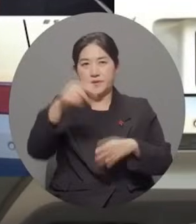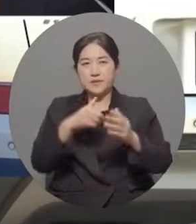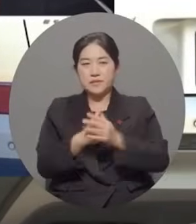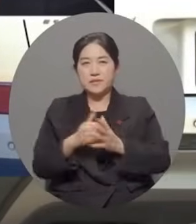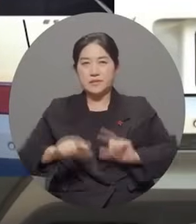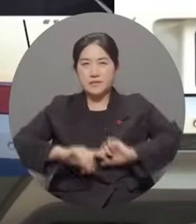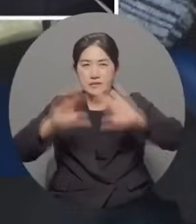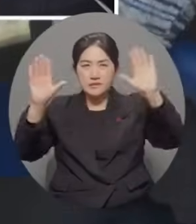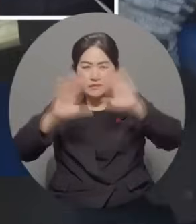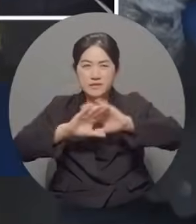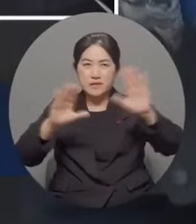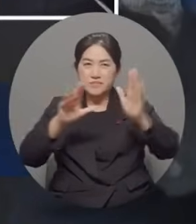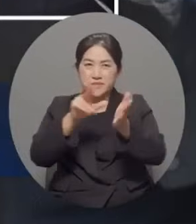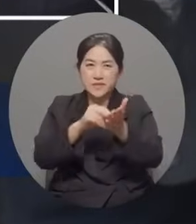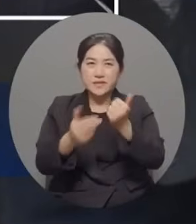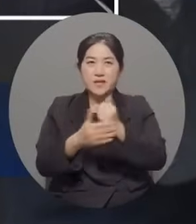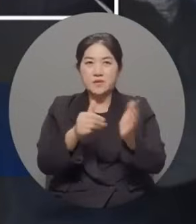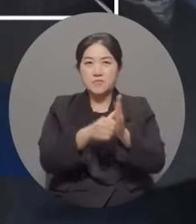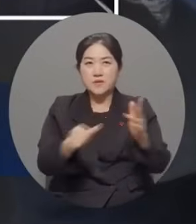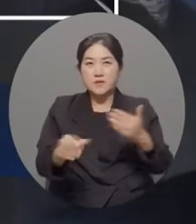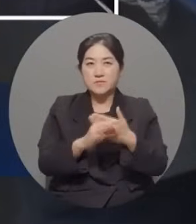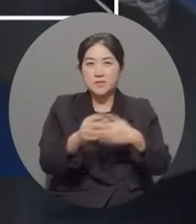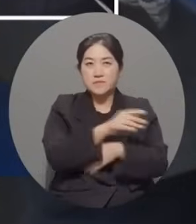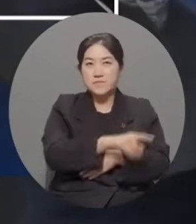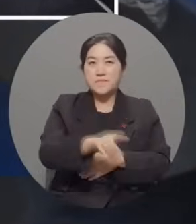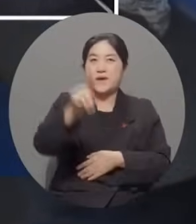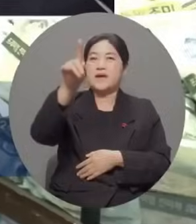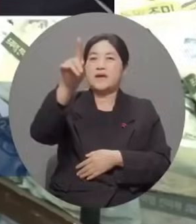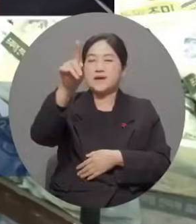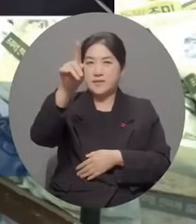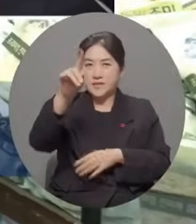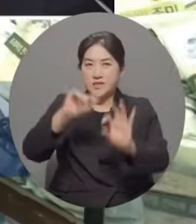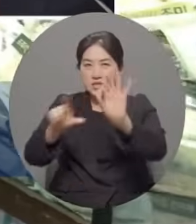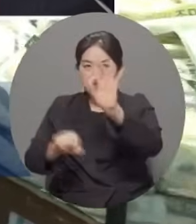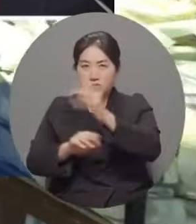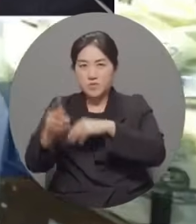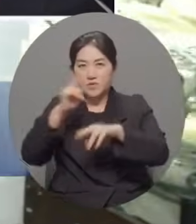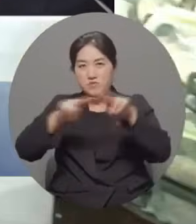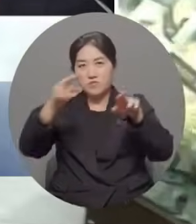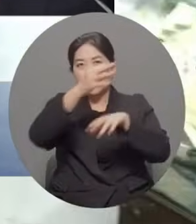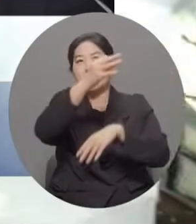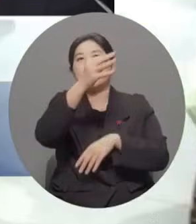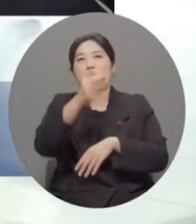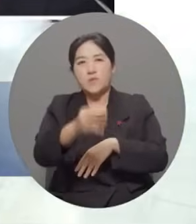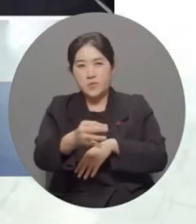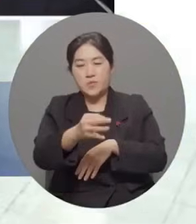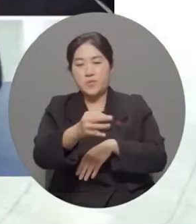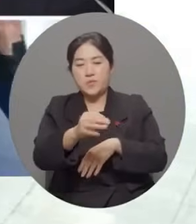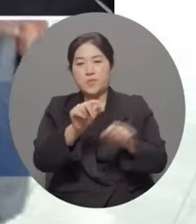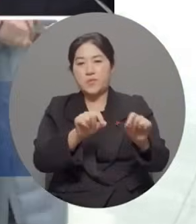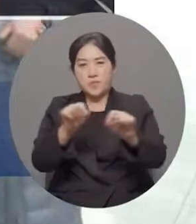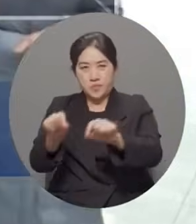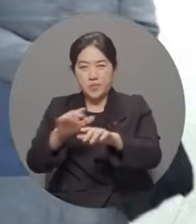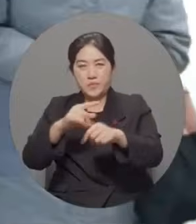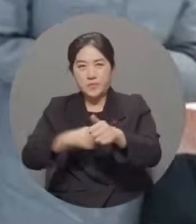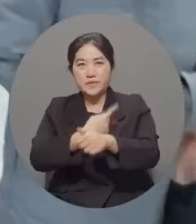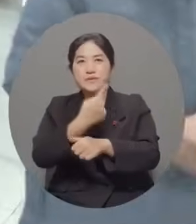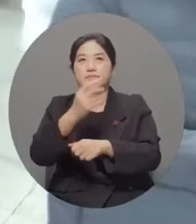기상여건 악화 등으로 물가가 일시적으로 상승하였으나 10월부터 국제유가가